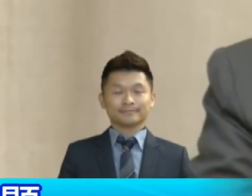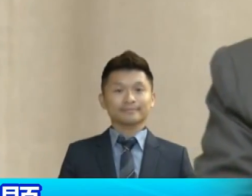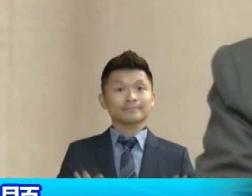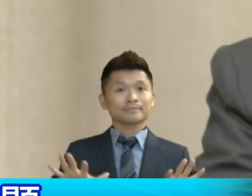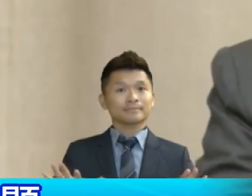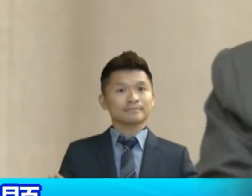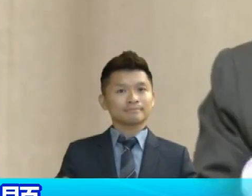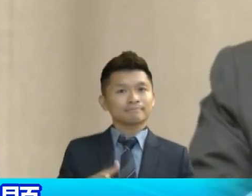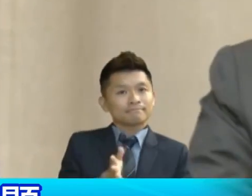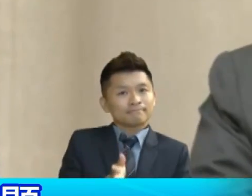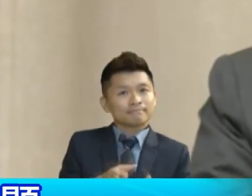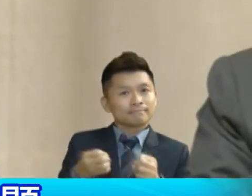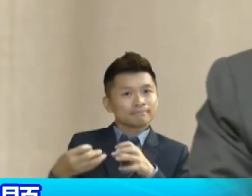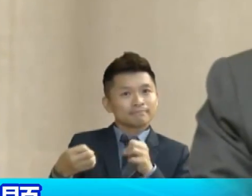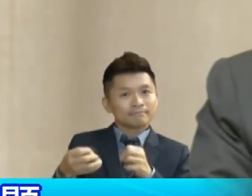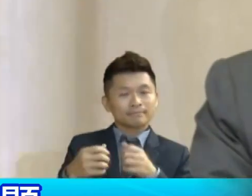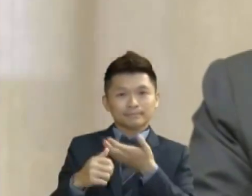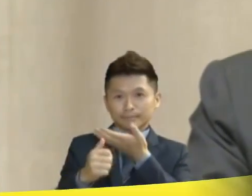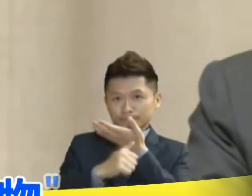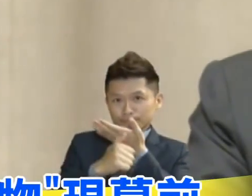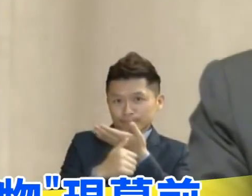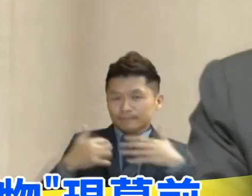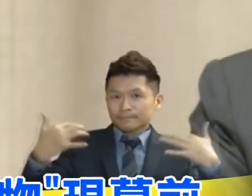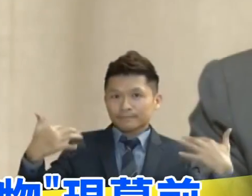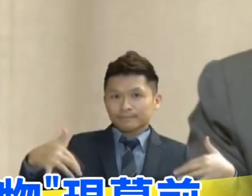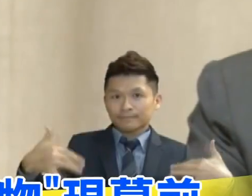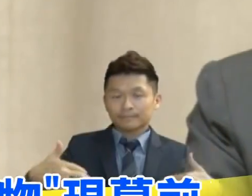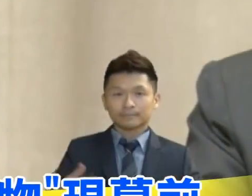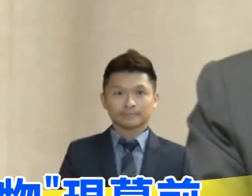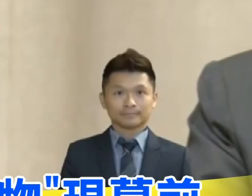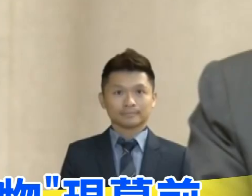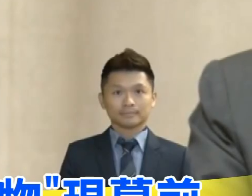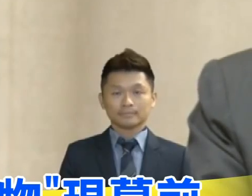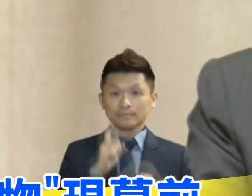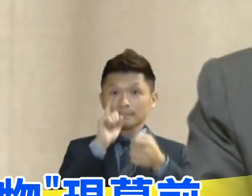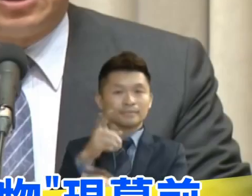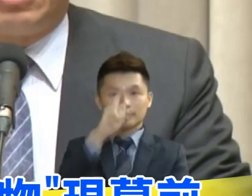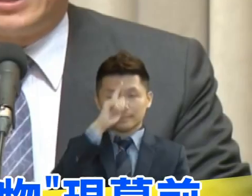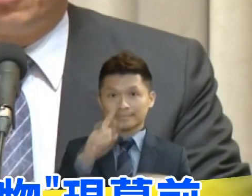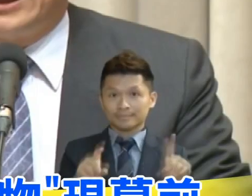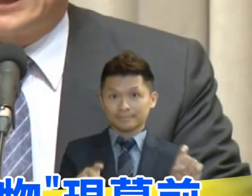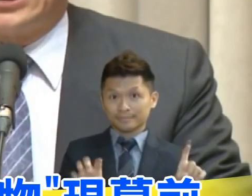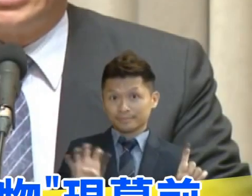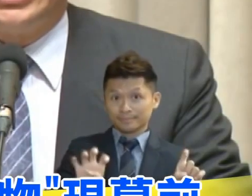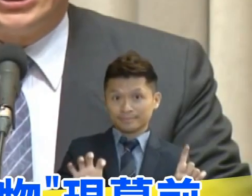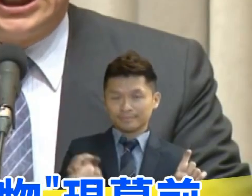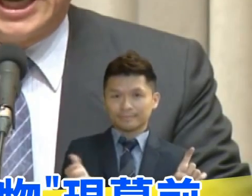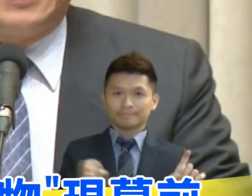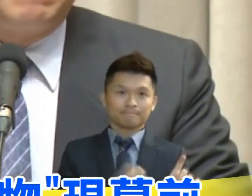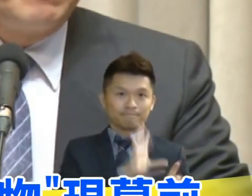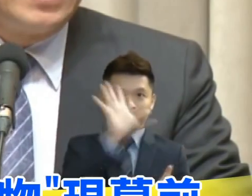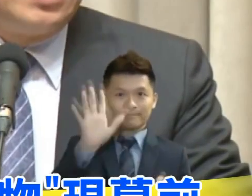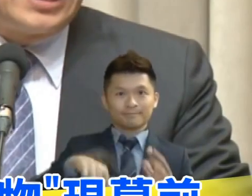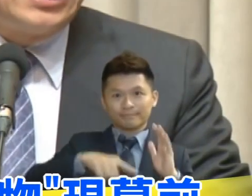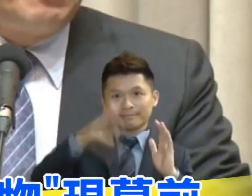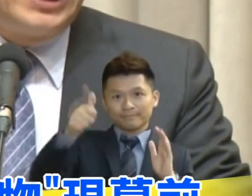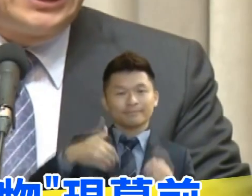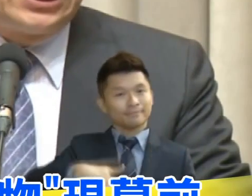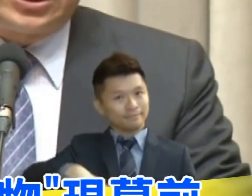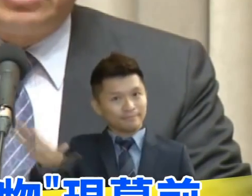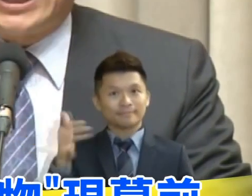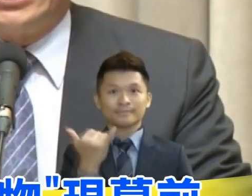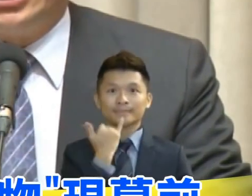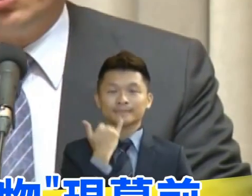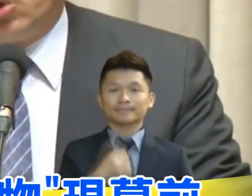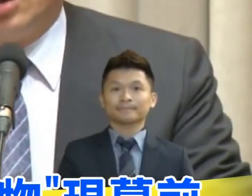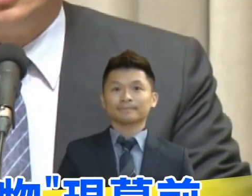我们今天来谈这个毒品问题啊。 每周四行政院会会后例行记者会，这次出现了小小人，就在镜头右下方，原来是